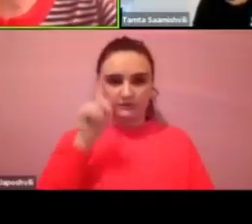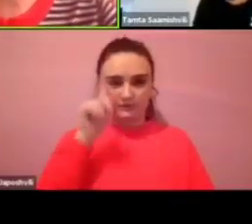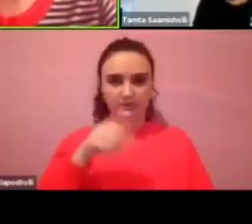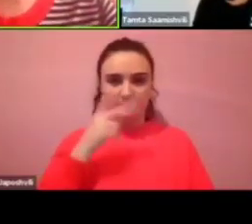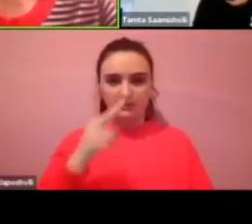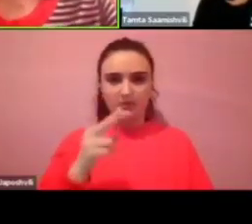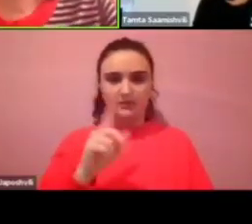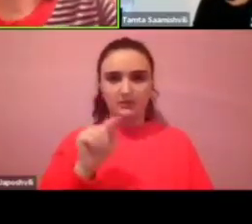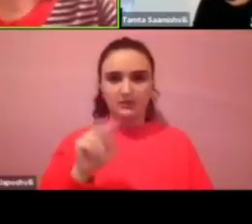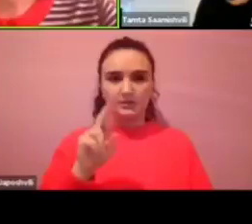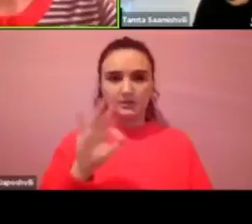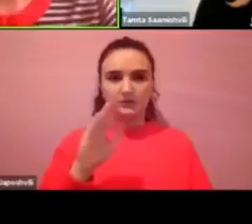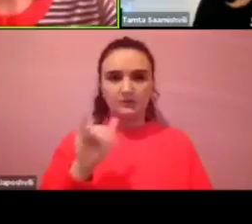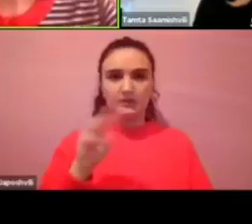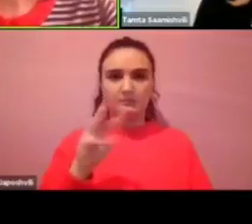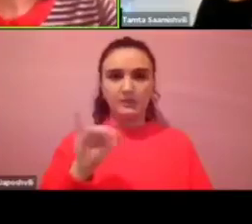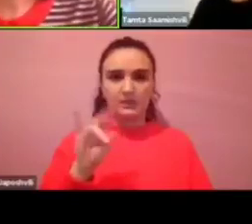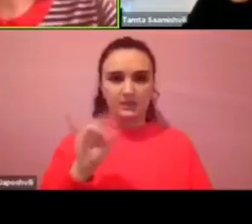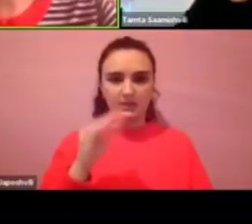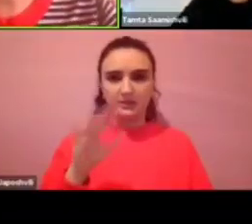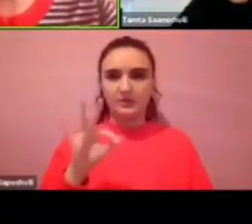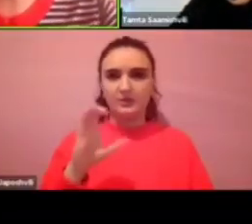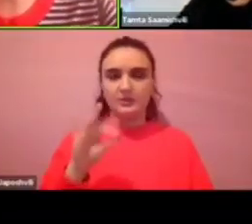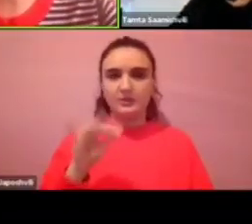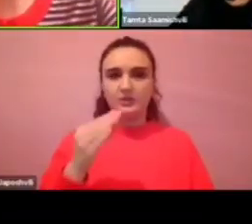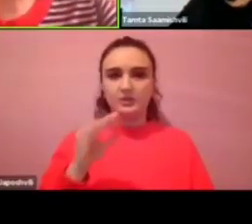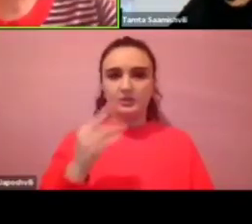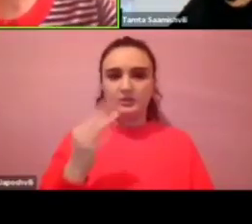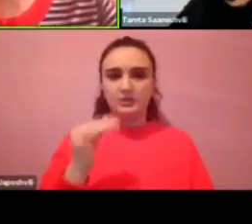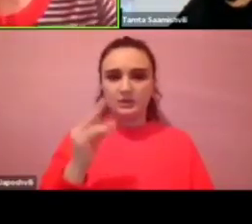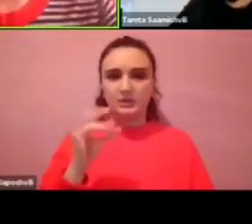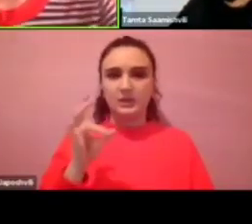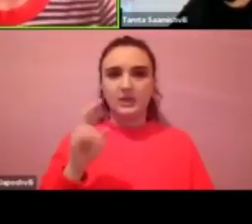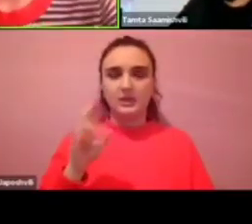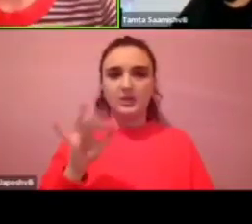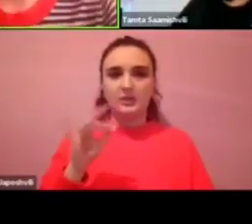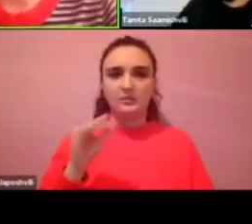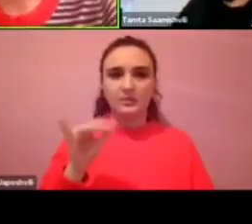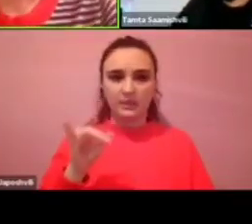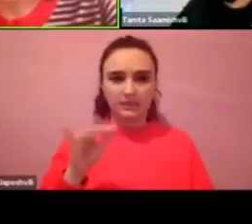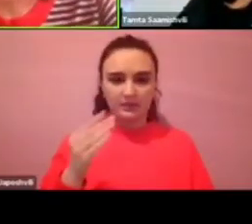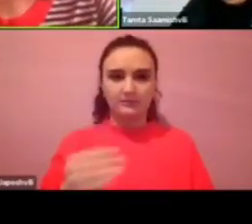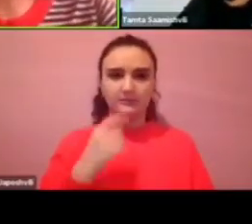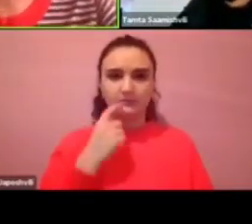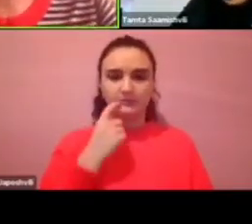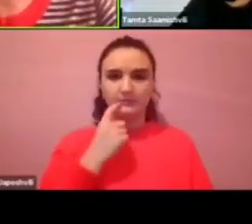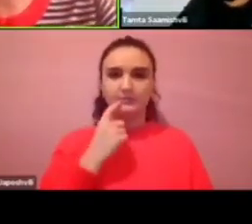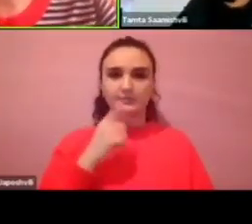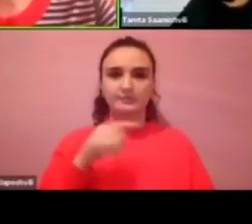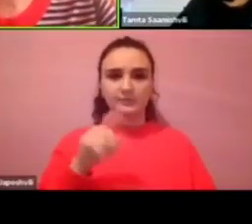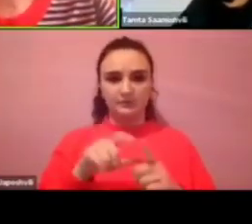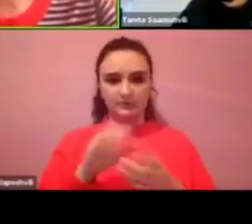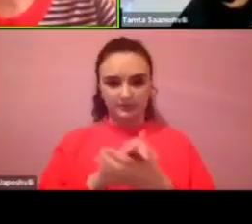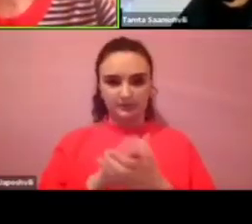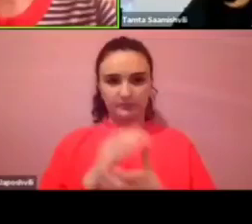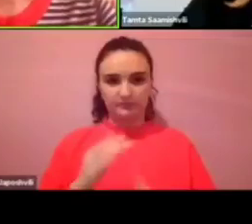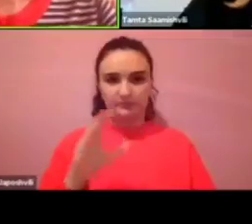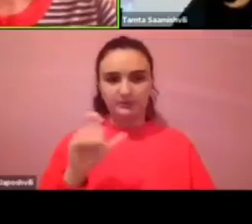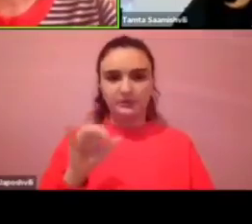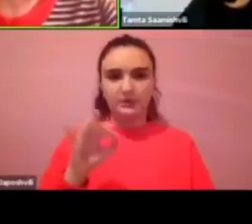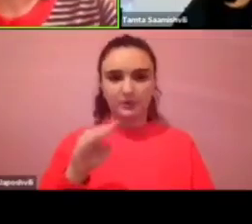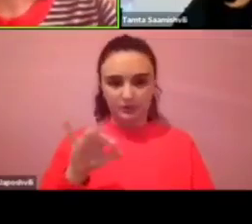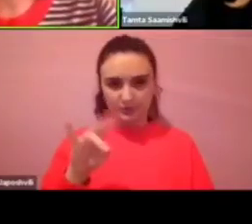ნახეთ რომელია ეს არის დოფამინი, ოქსიტოცინი, ეს არის ენდორფინი, გეცნობათ ალბათ ეს სიტყვები, ხო?